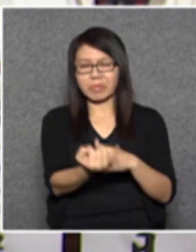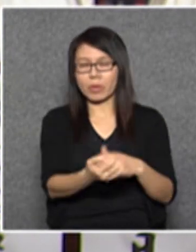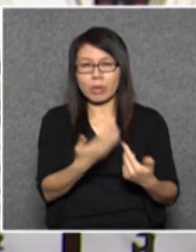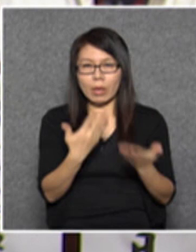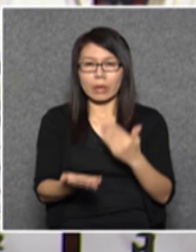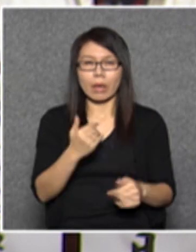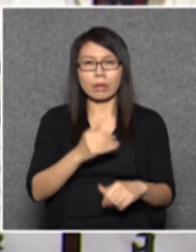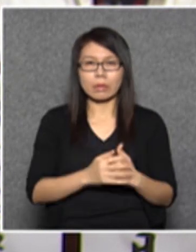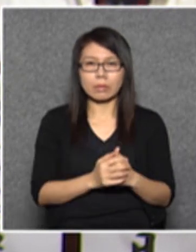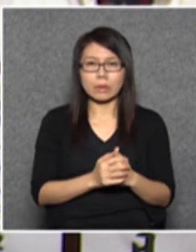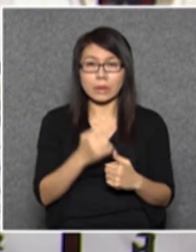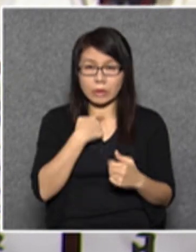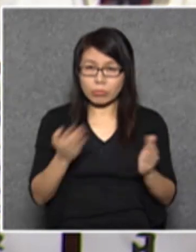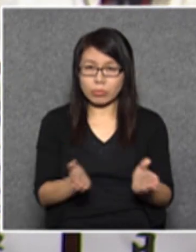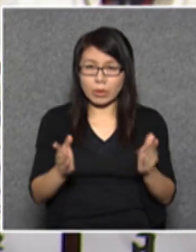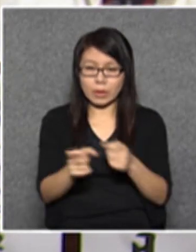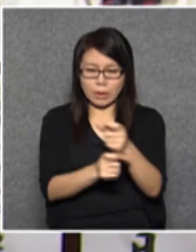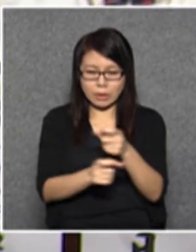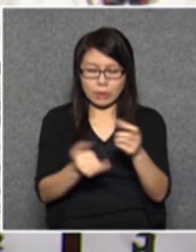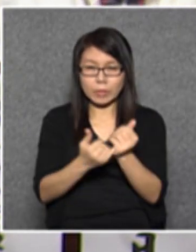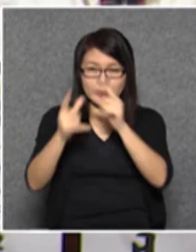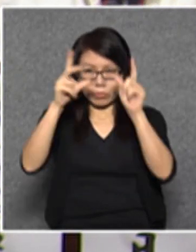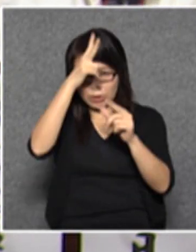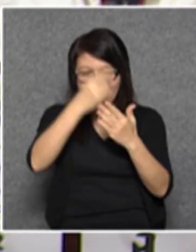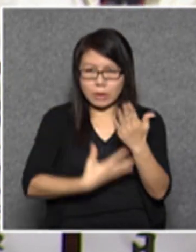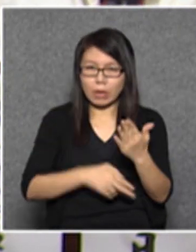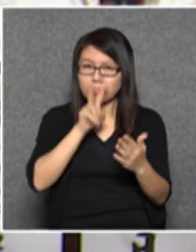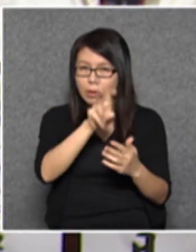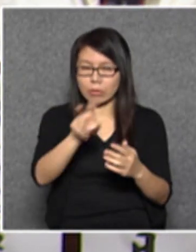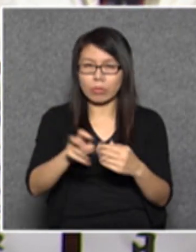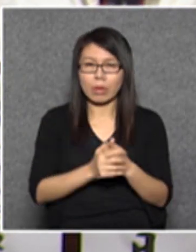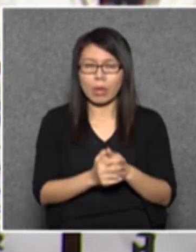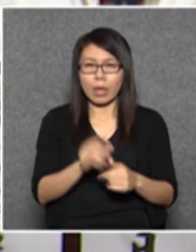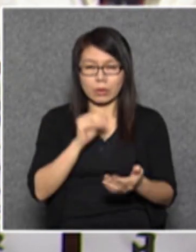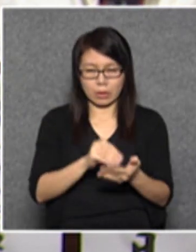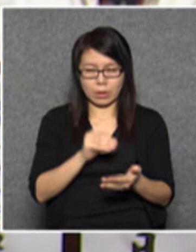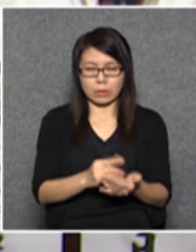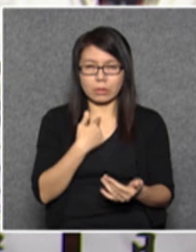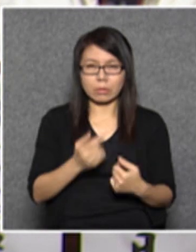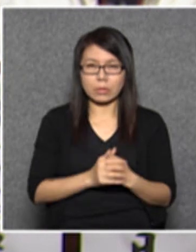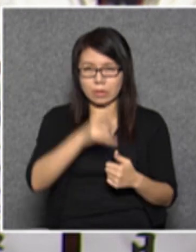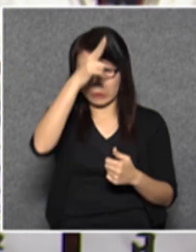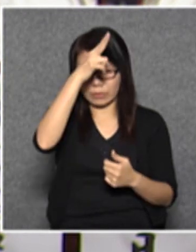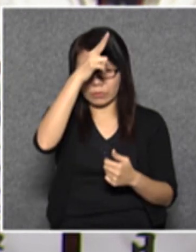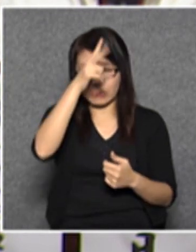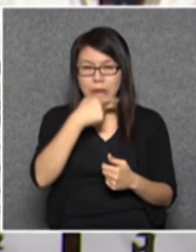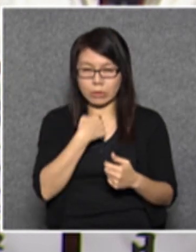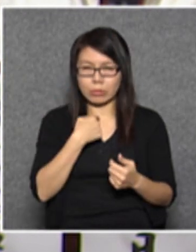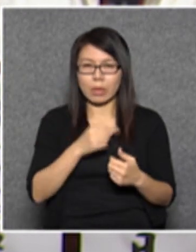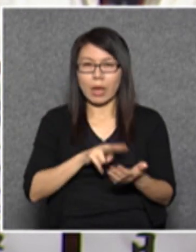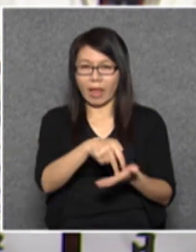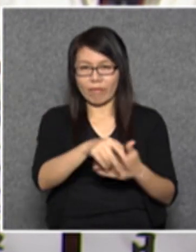係咧，要推動經濟同民生政策呢度反映到咧，係必須政府係得到立法